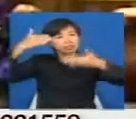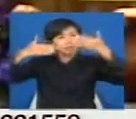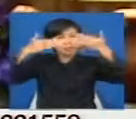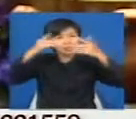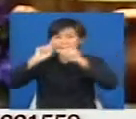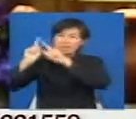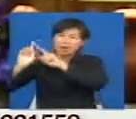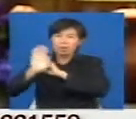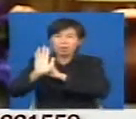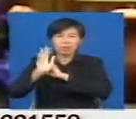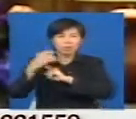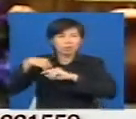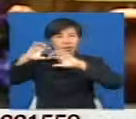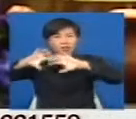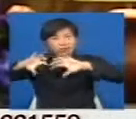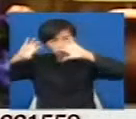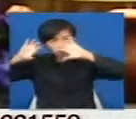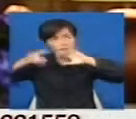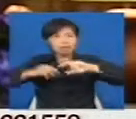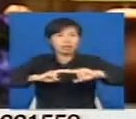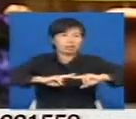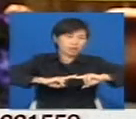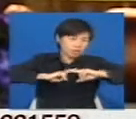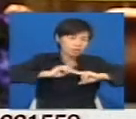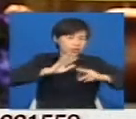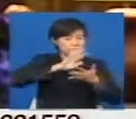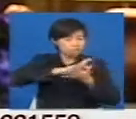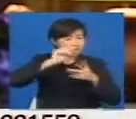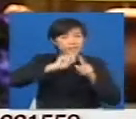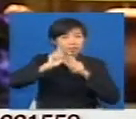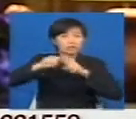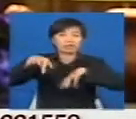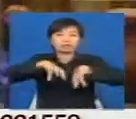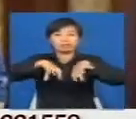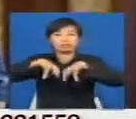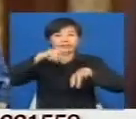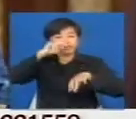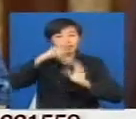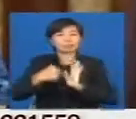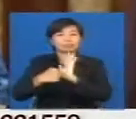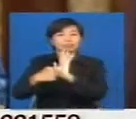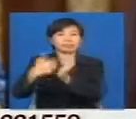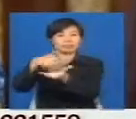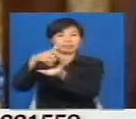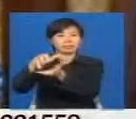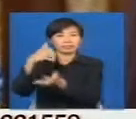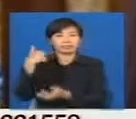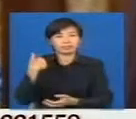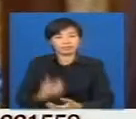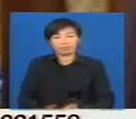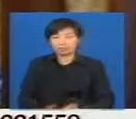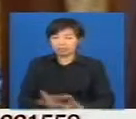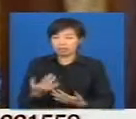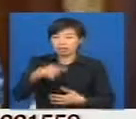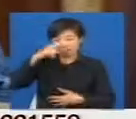ลายๆคนนะทั้งภาครัฐภาคเอกชนที่เกี่ยวกับ มหาวิทยาลัย บริหารจัดการน้ำ ได้มีการพูดถึงโครงการที่เราจะมีการเดินหน้าในการบริหารจัดการน้